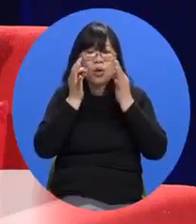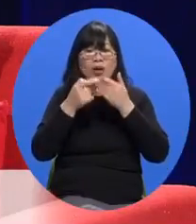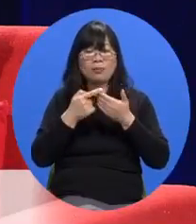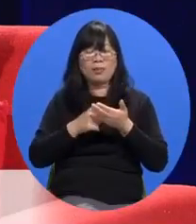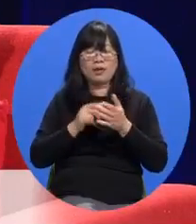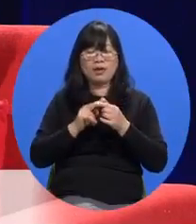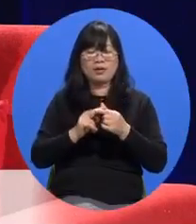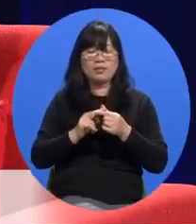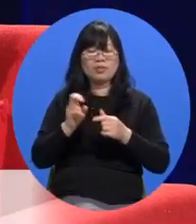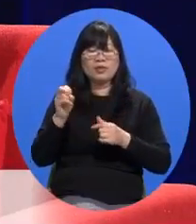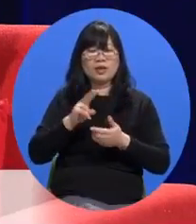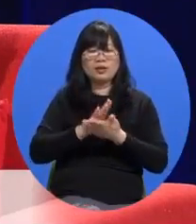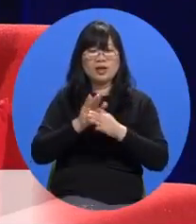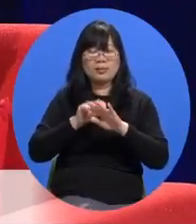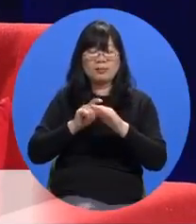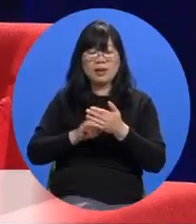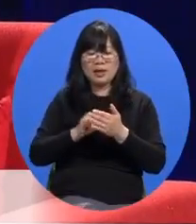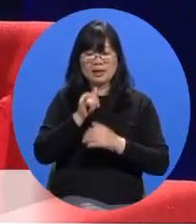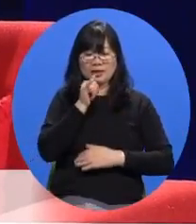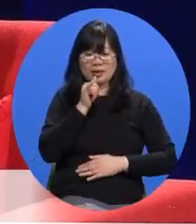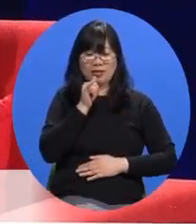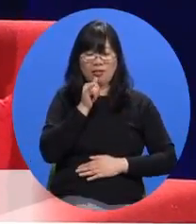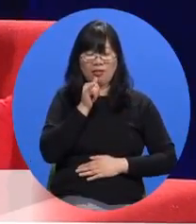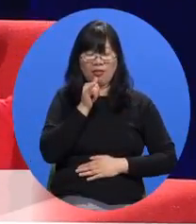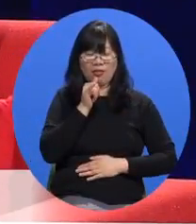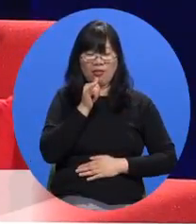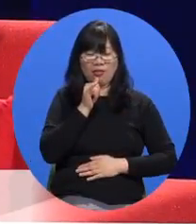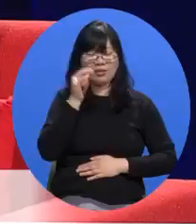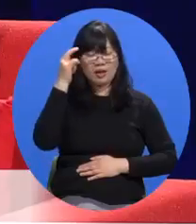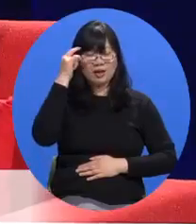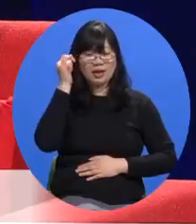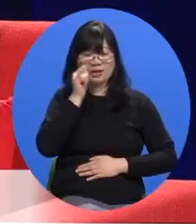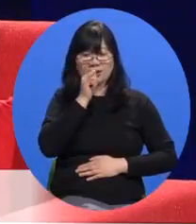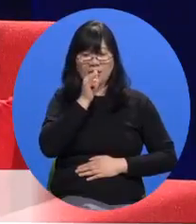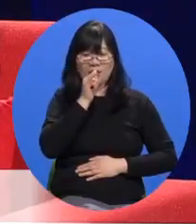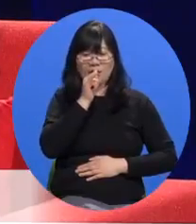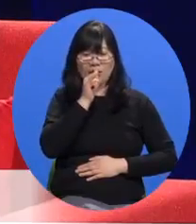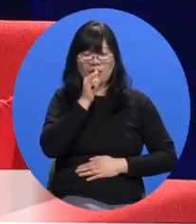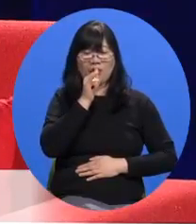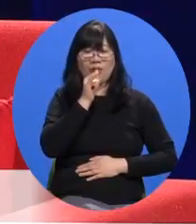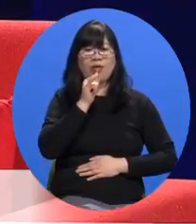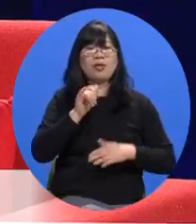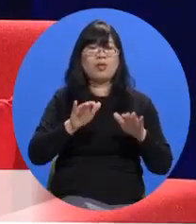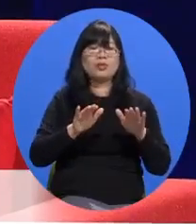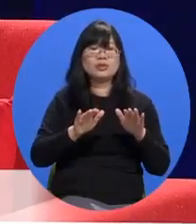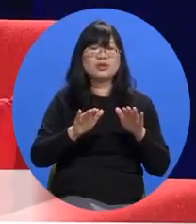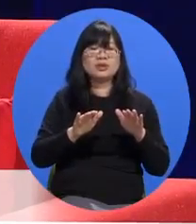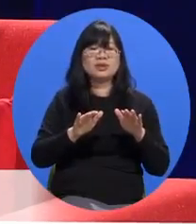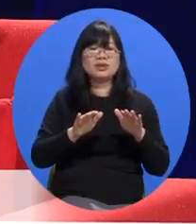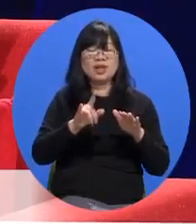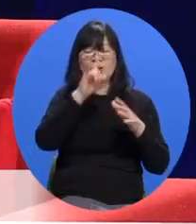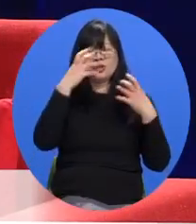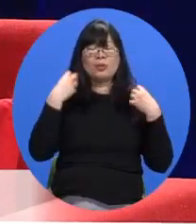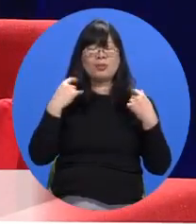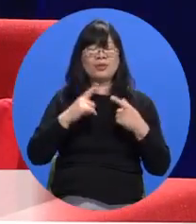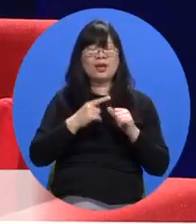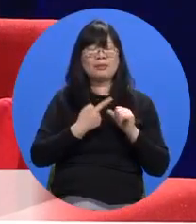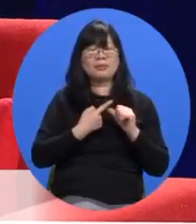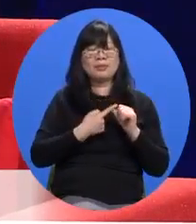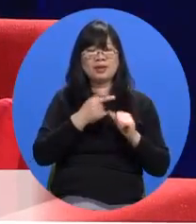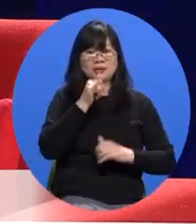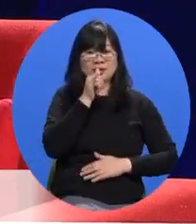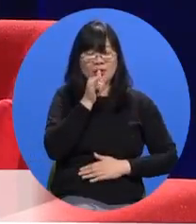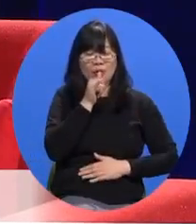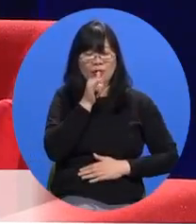마음과 열정들이 있을 거라는 전제를 일단 갖고 좀 오늘 본의 아니게 당국을 많이 비판하게 되는데